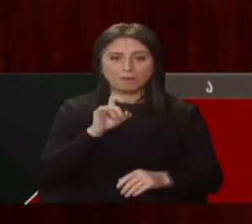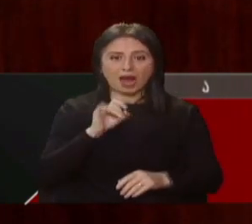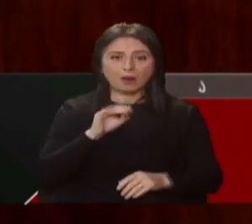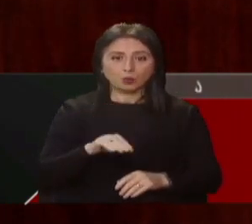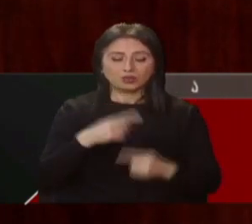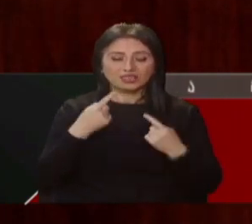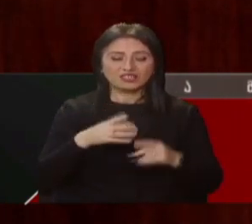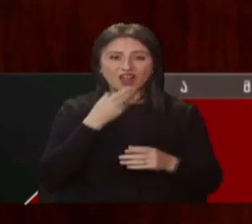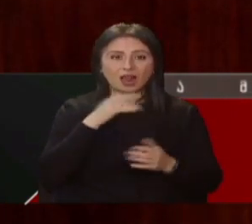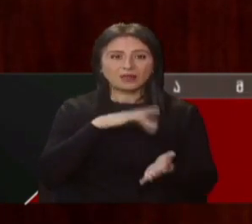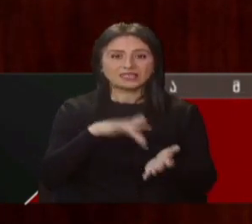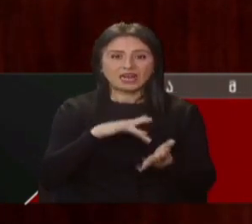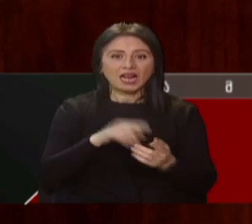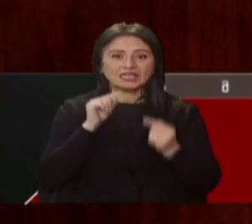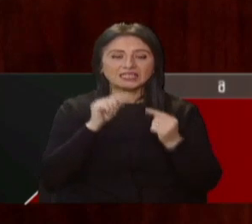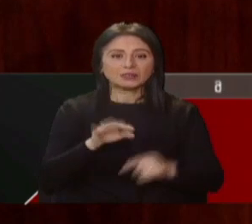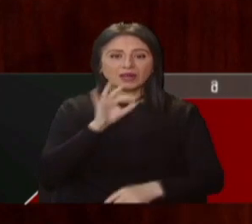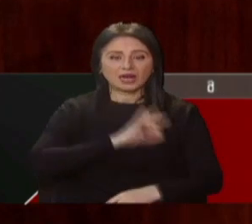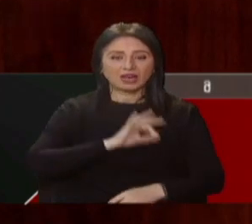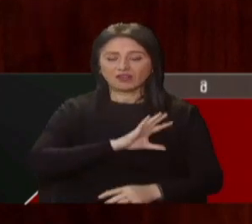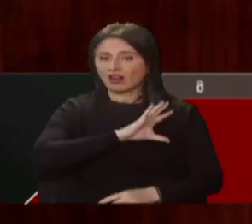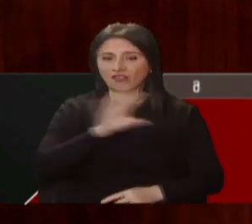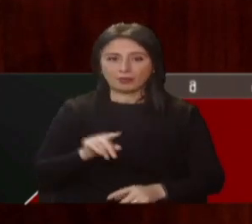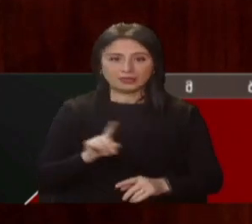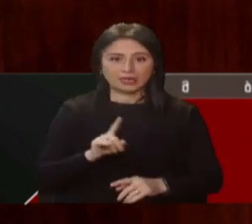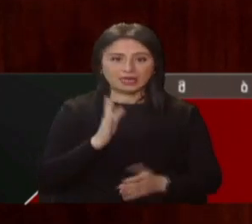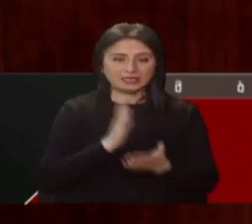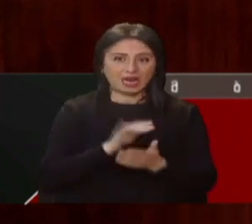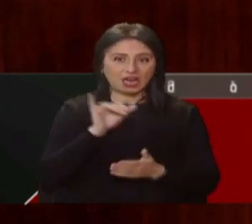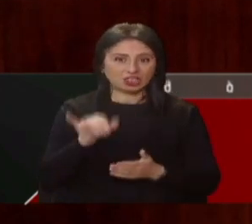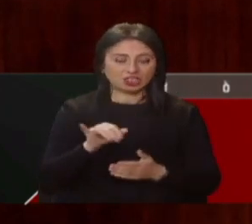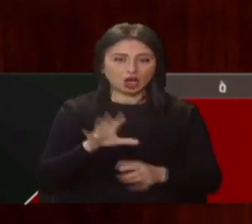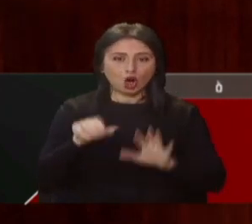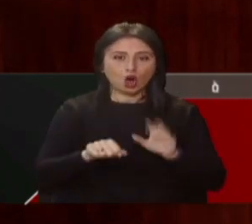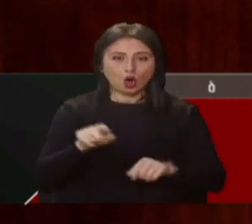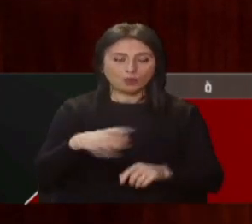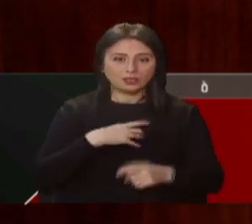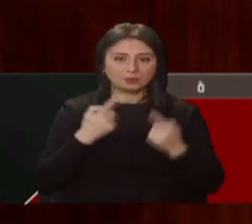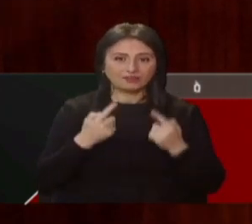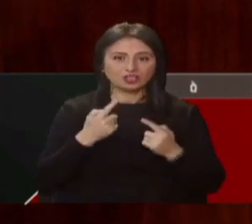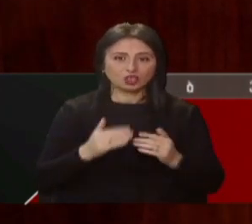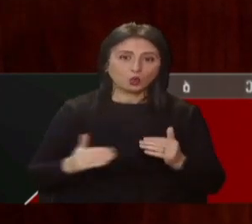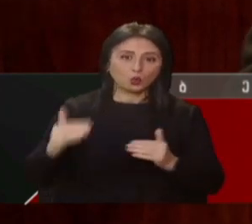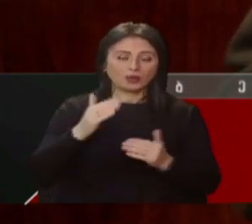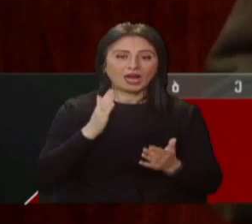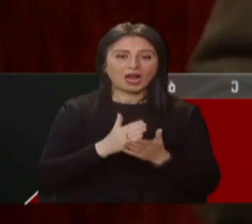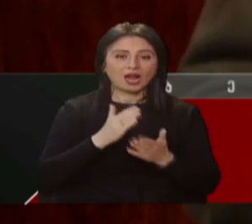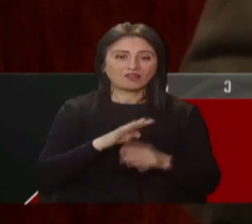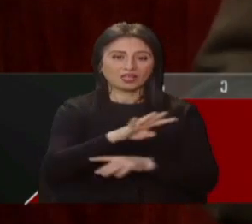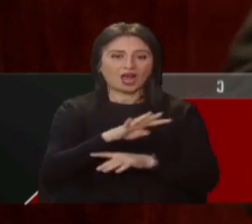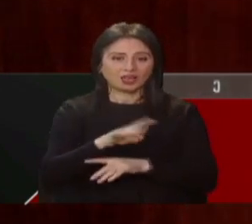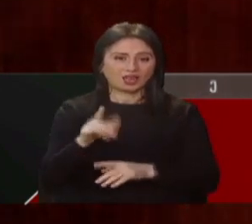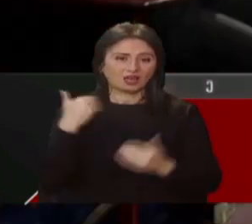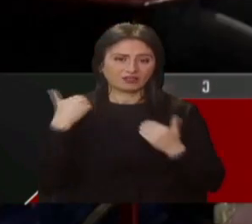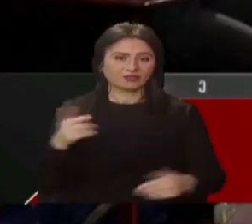ბახმუტისა და სხვა ლამაზი ქალაქების წინააღმდეგ იყენებს ყველაფერს, რაც გააჩნია და ოკუპანტებს მნიშვნელოვანი უპირატესობა აქვთ